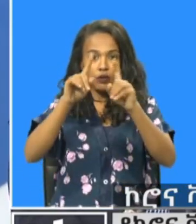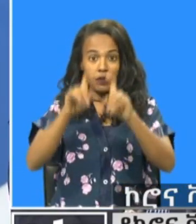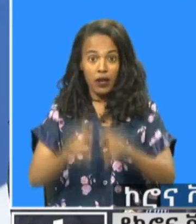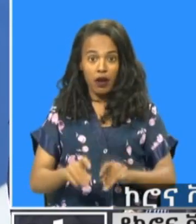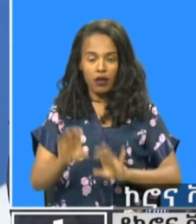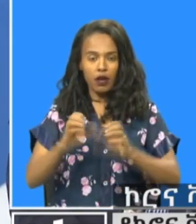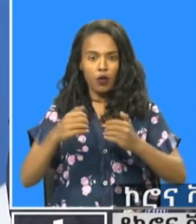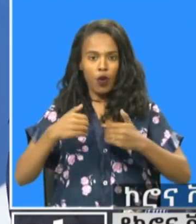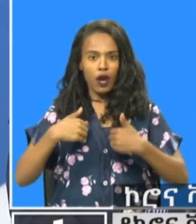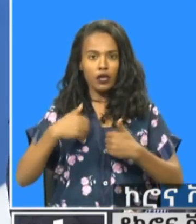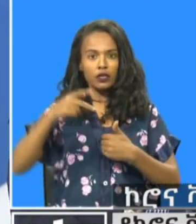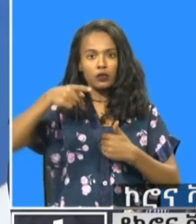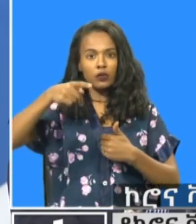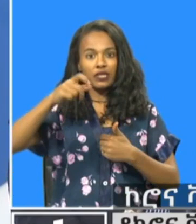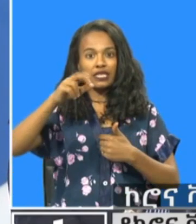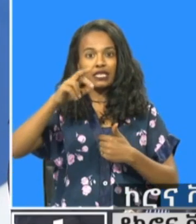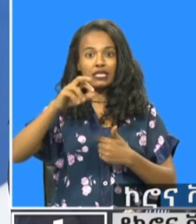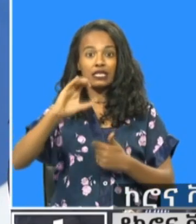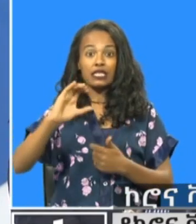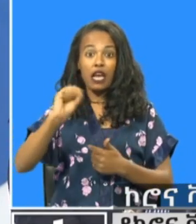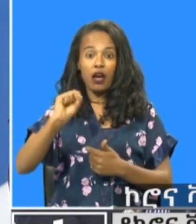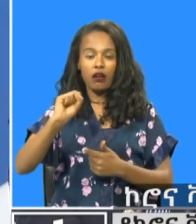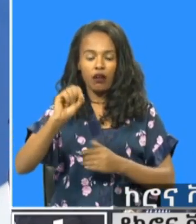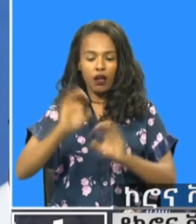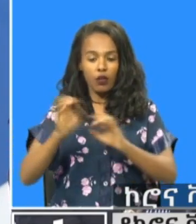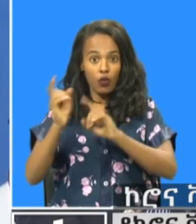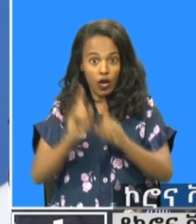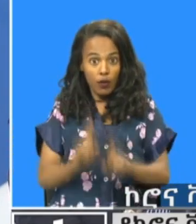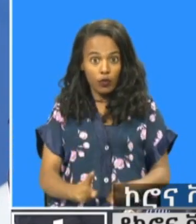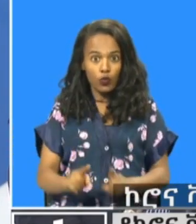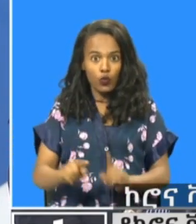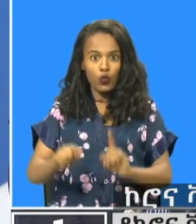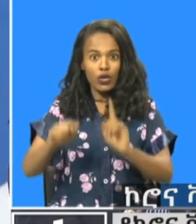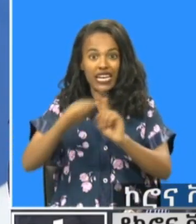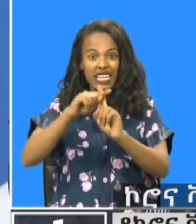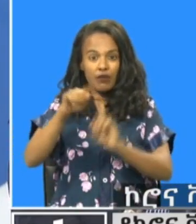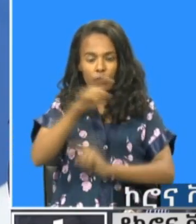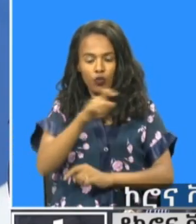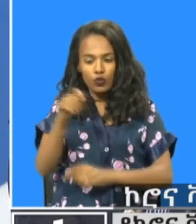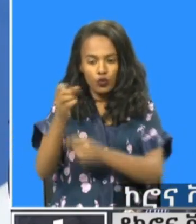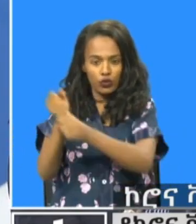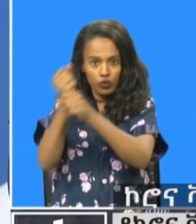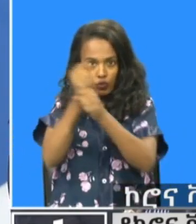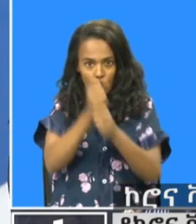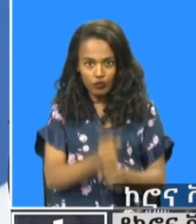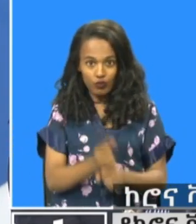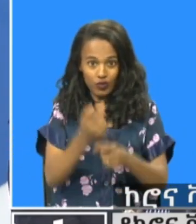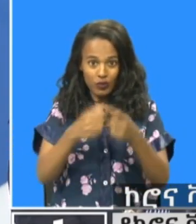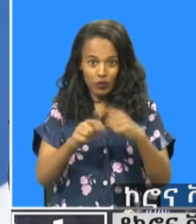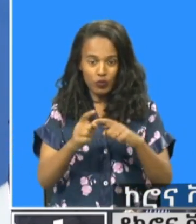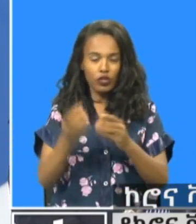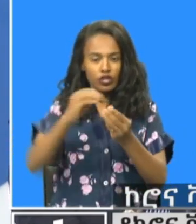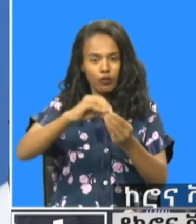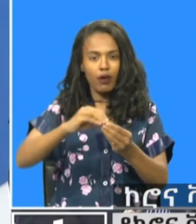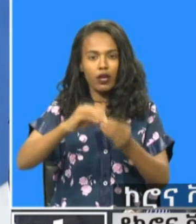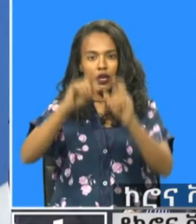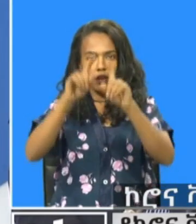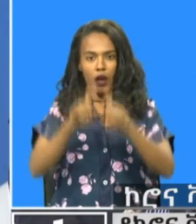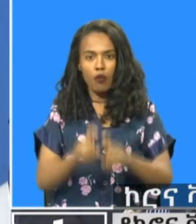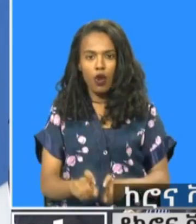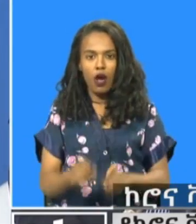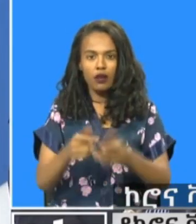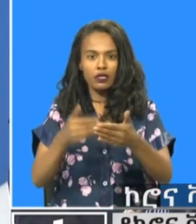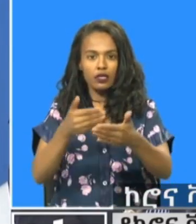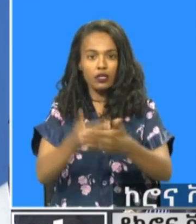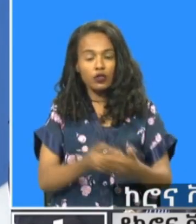ነው ያለነው አይነት የፒሲአር ምርመራ አድርገው ከመጡ ኔጌቲቭ ከሆኑ እሱን ይዘው ሲመጡ ተጨማሪ ናሙና እዚህ